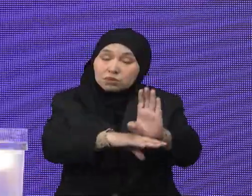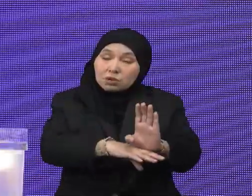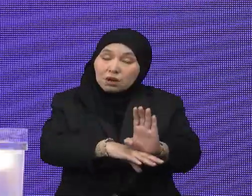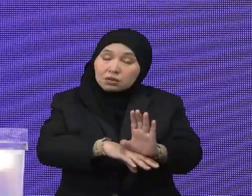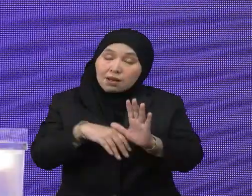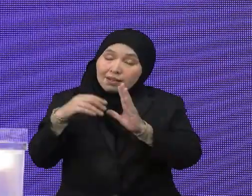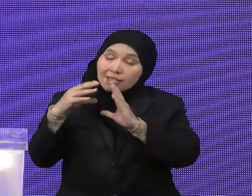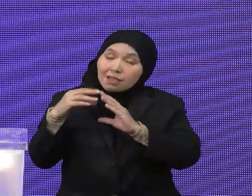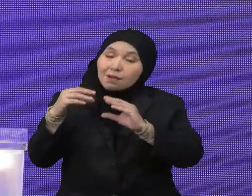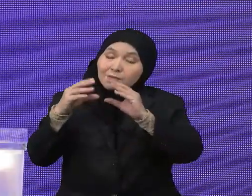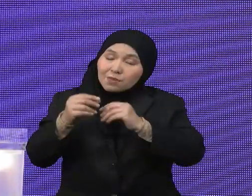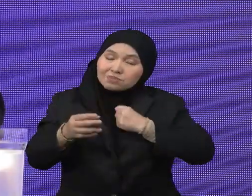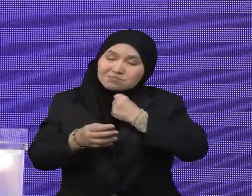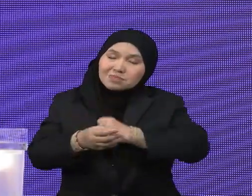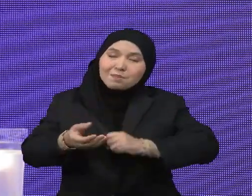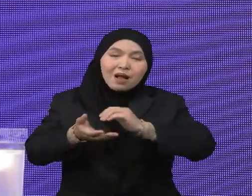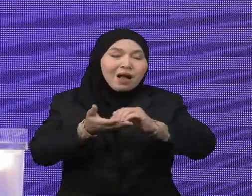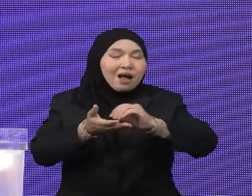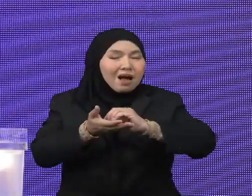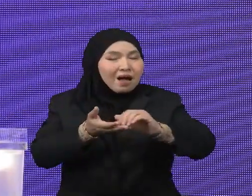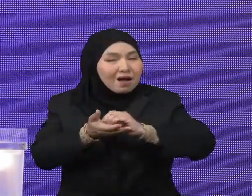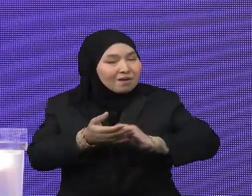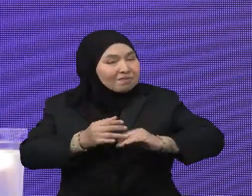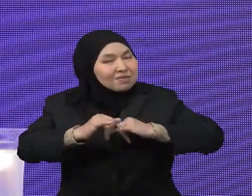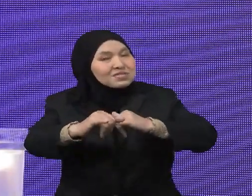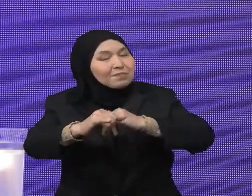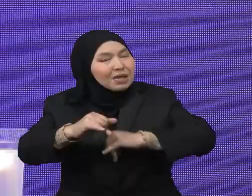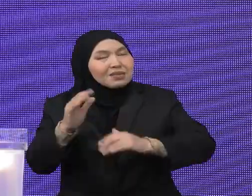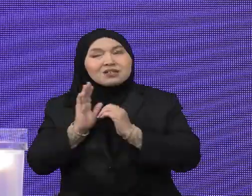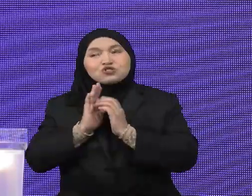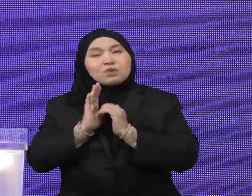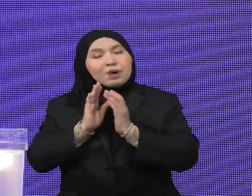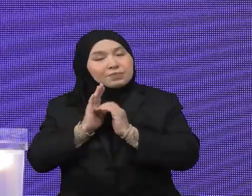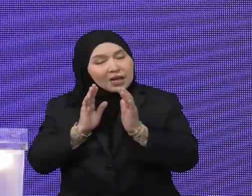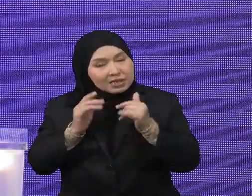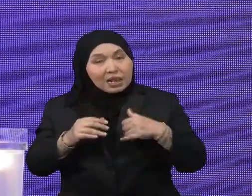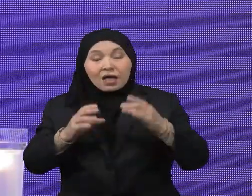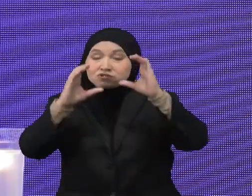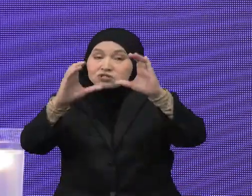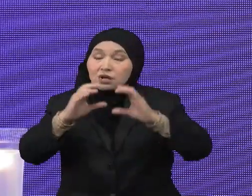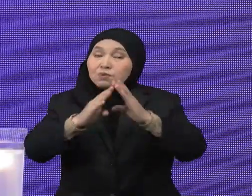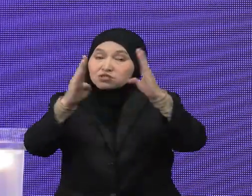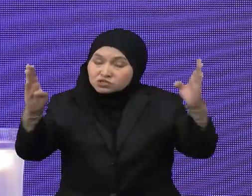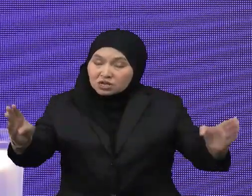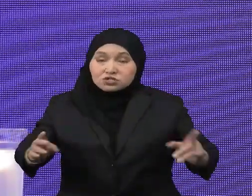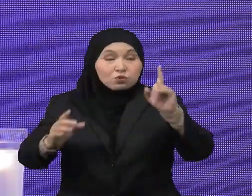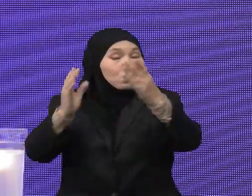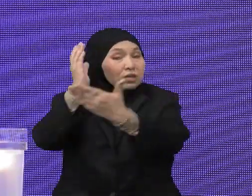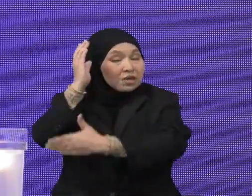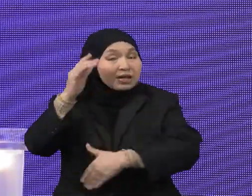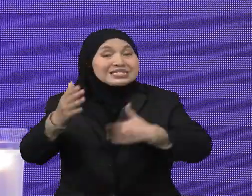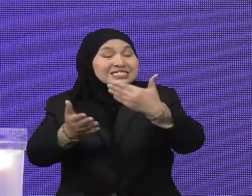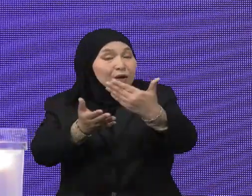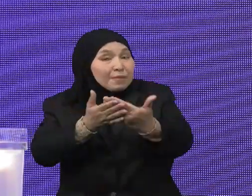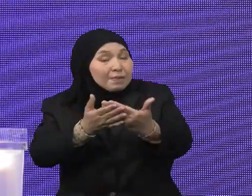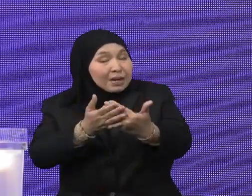lembut memaafkan istighfar dan juga family besar di peringkat sebuah negara sampailah